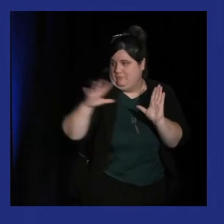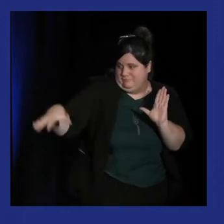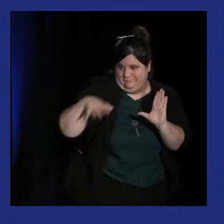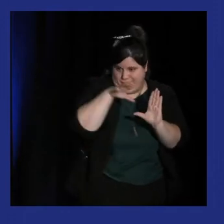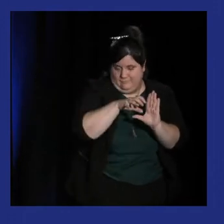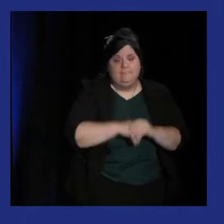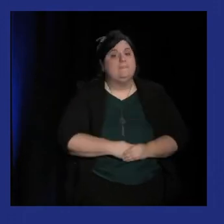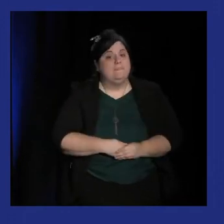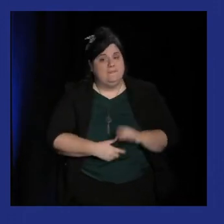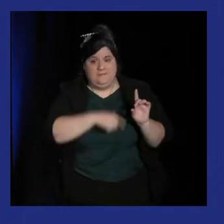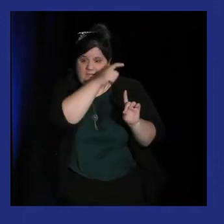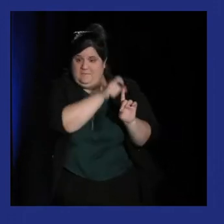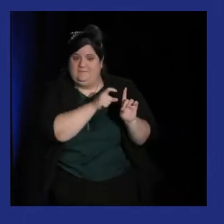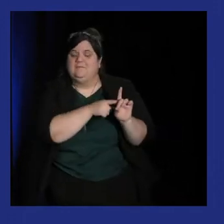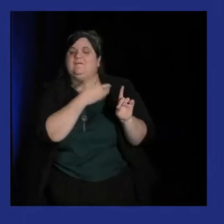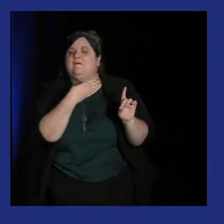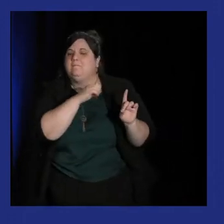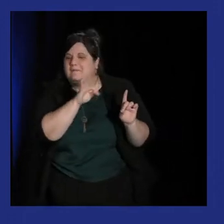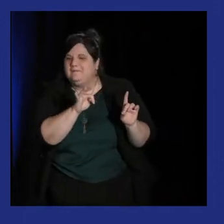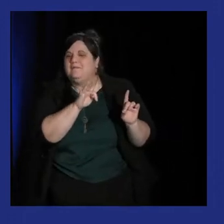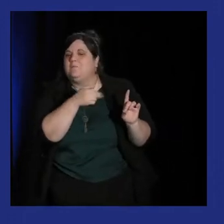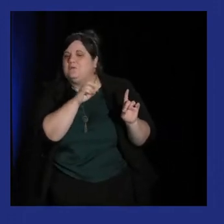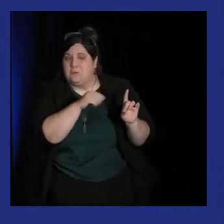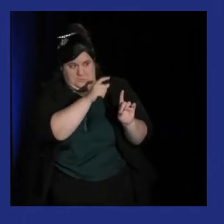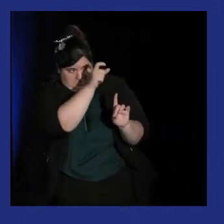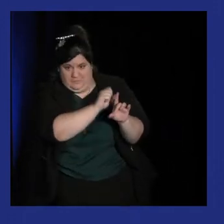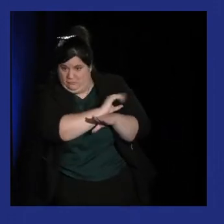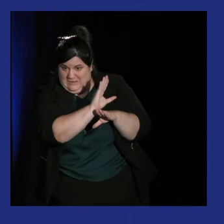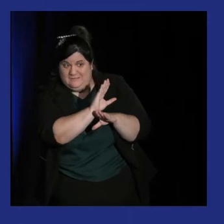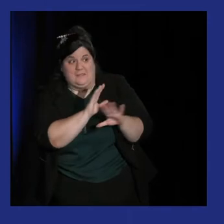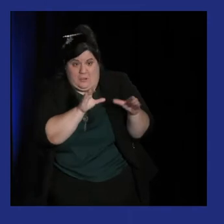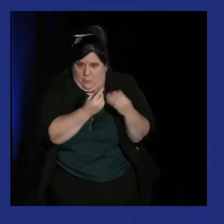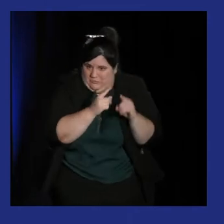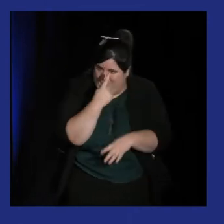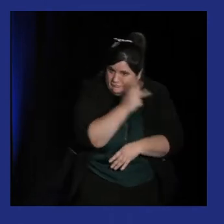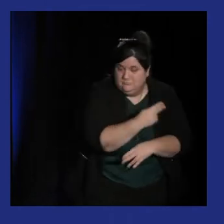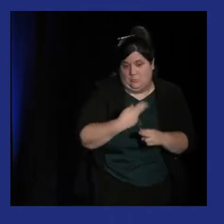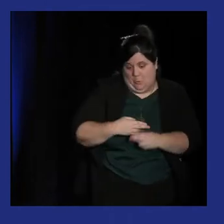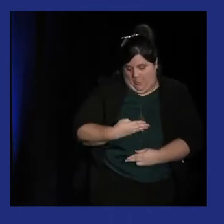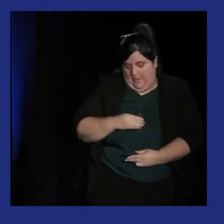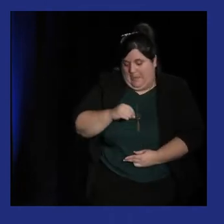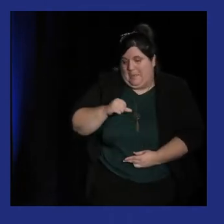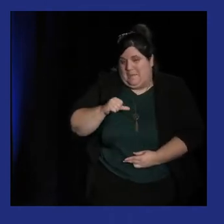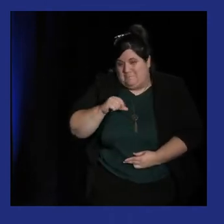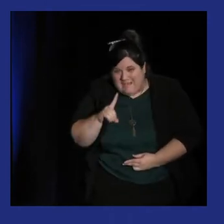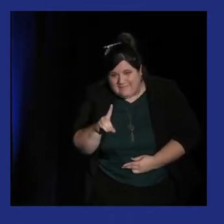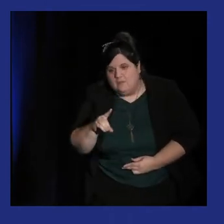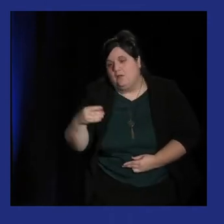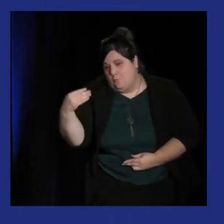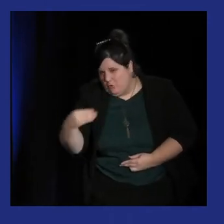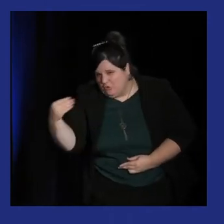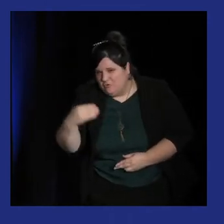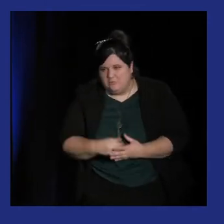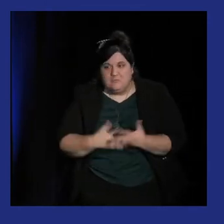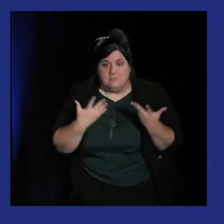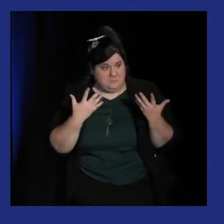groupe de Matt Murdoch qui s'appelait Mad Murdock et même un morceau entièrement original il y avait un morceau hip-hop je sais pas si tu connais cette histoire